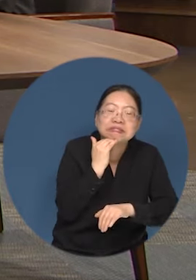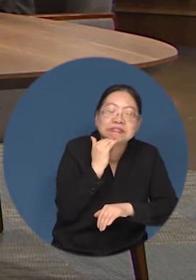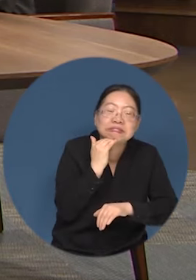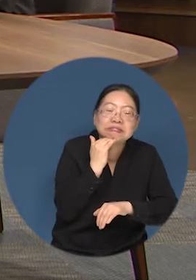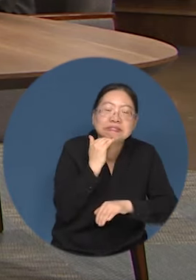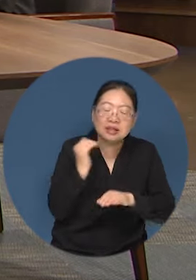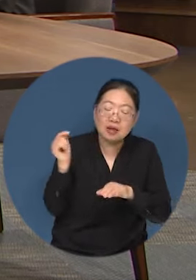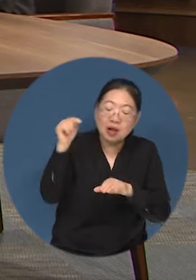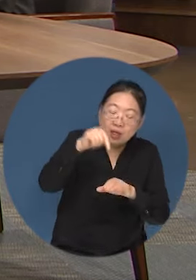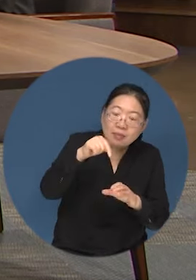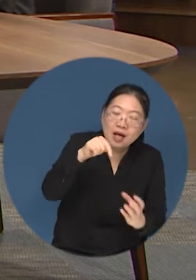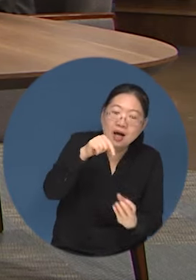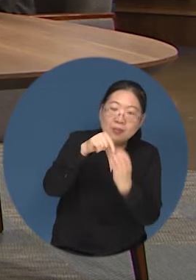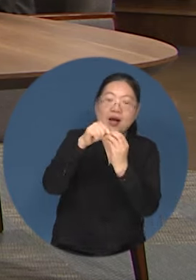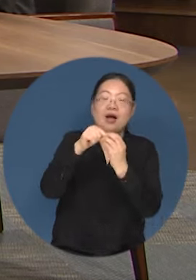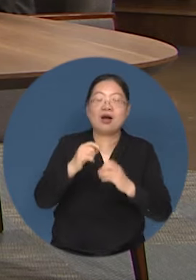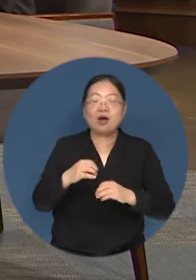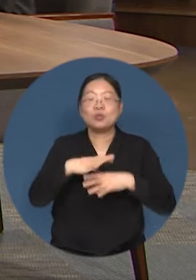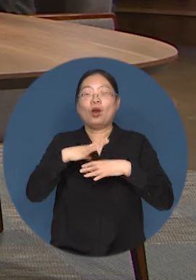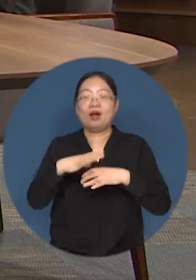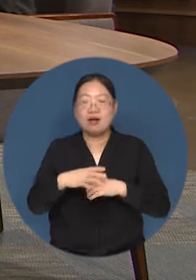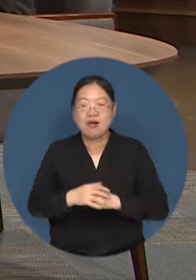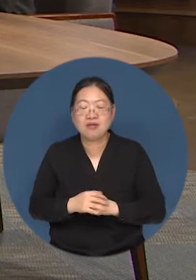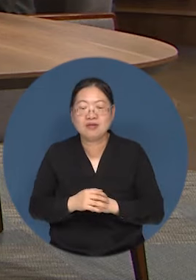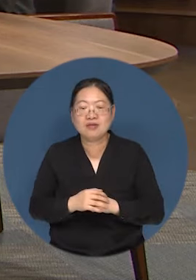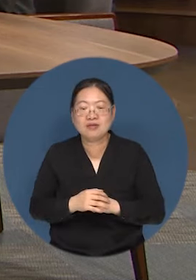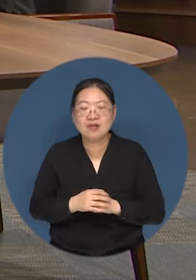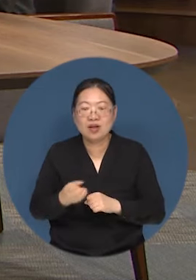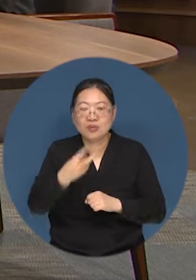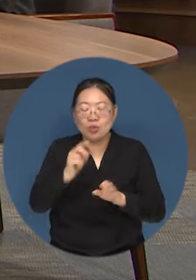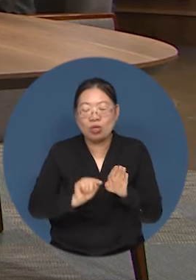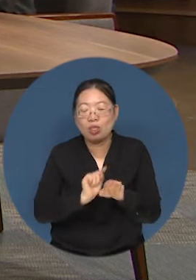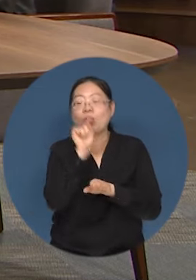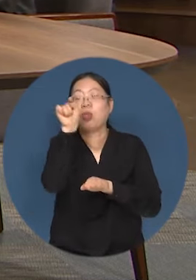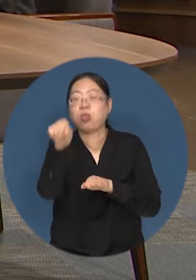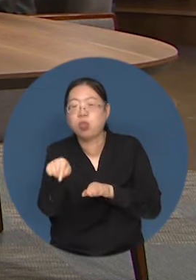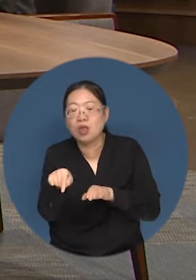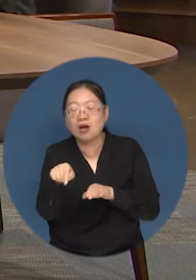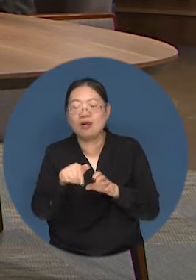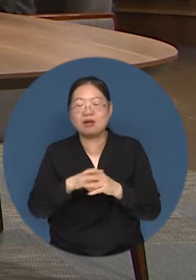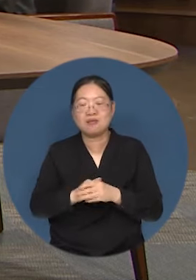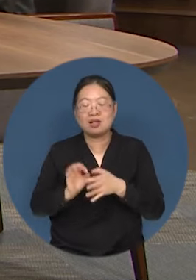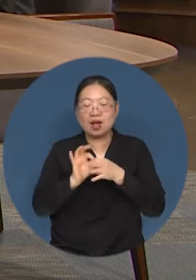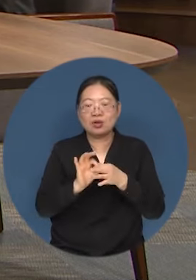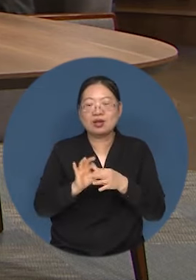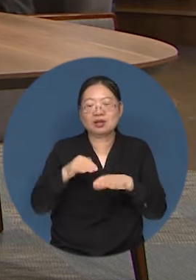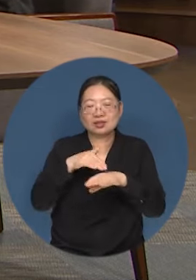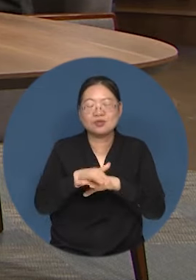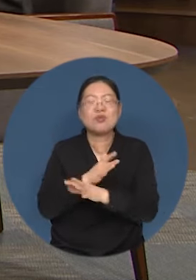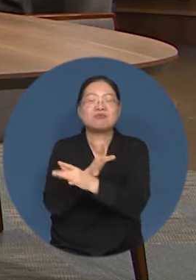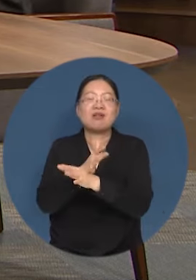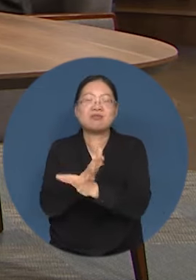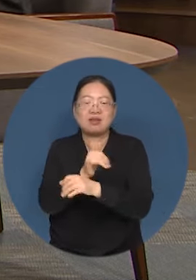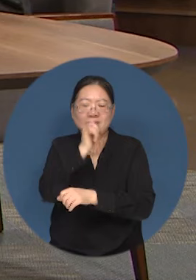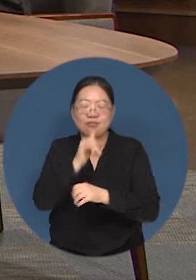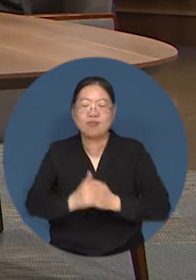그래서 떨어지면 또 다시 딱 놀래키면 또 날아가네. 날치가 또 날아가거든요. 계속 그런 식으로 장난을